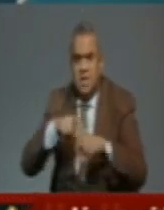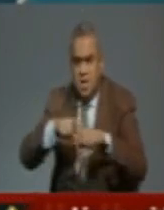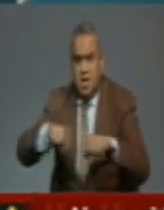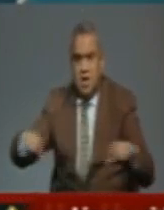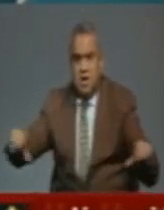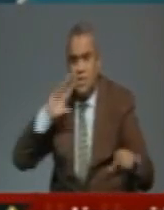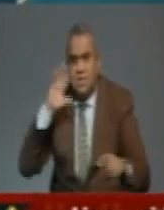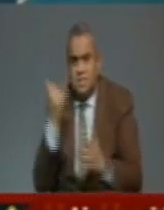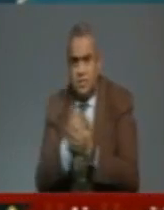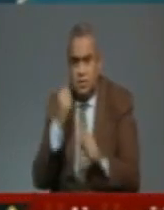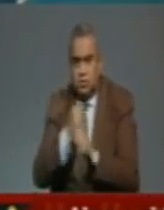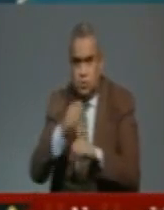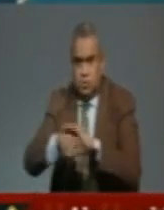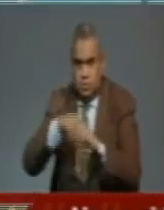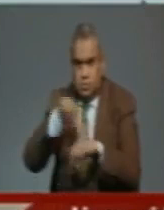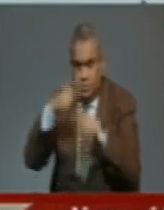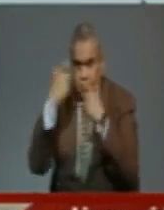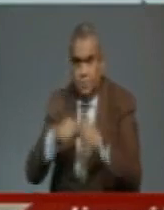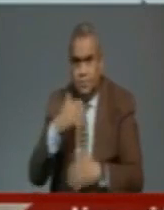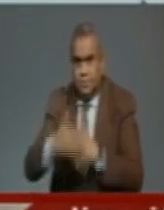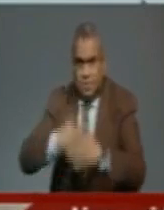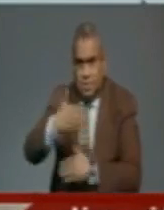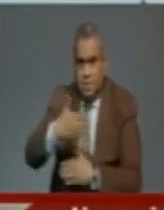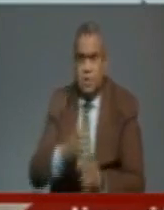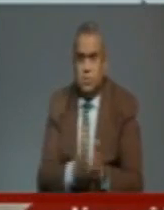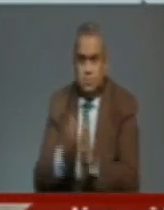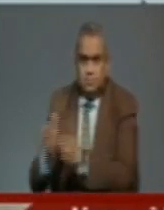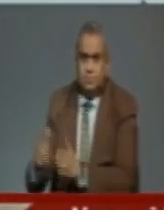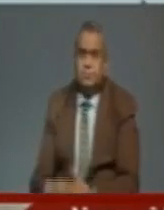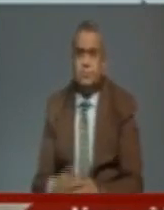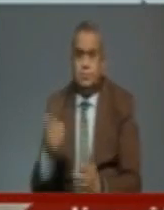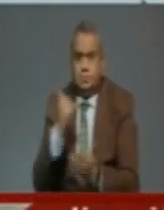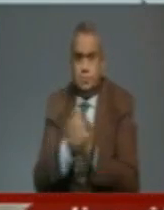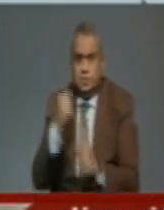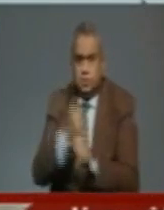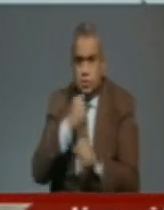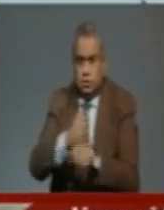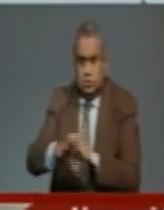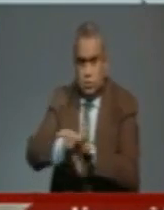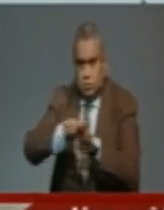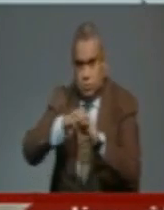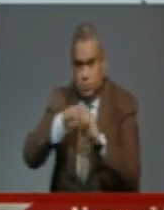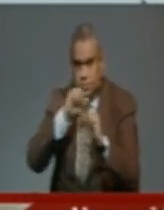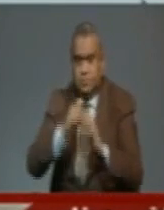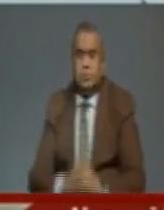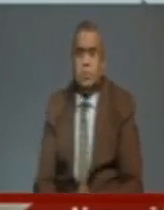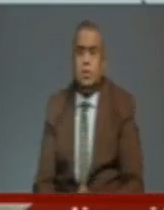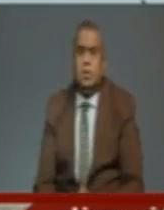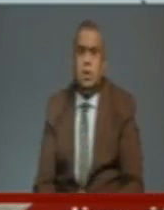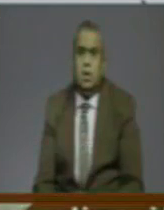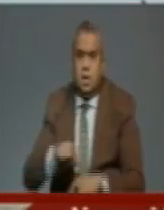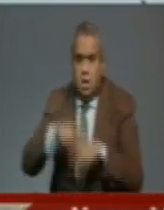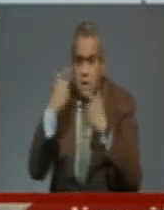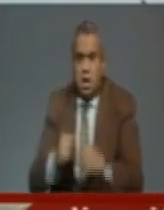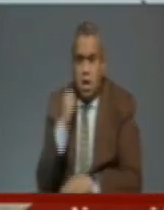دلوقتي في البنية الأساسية. بعده بدأنا يا فندم على طول نعمل الـ الـ الـ الـ الارض دي. بدأنا بعد